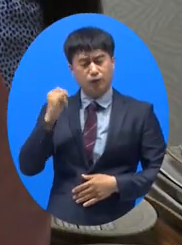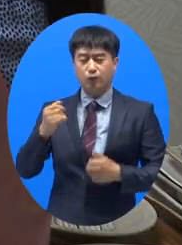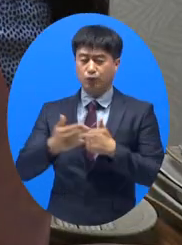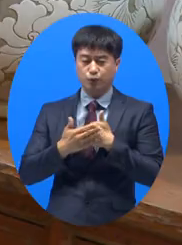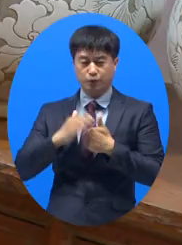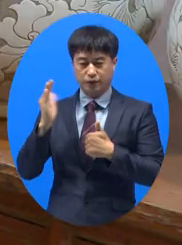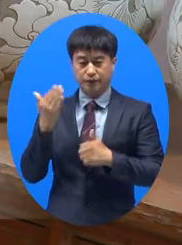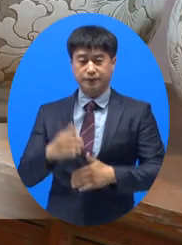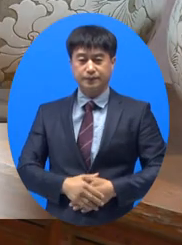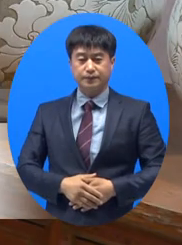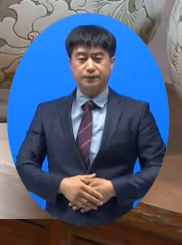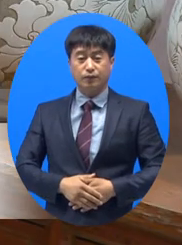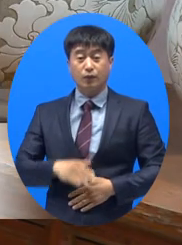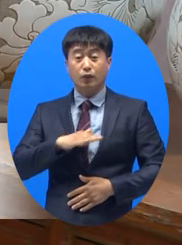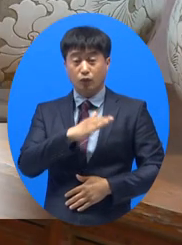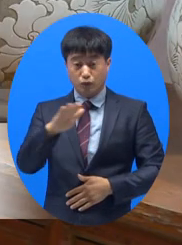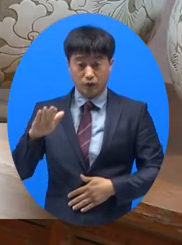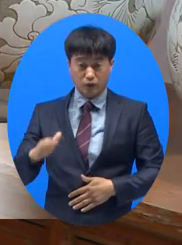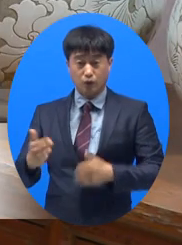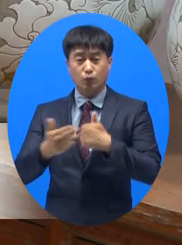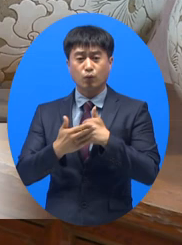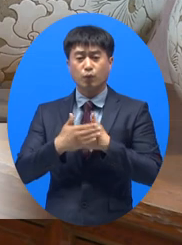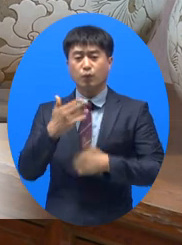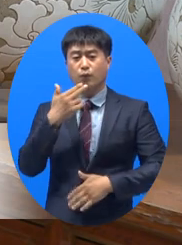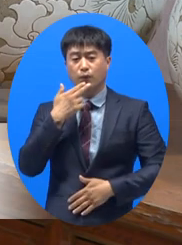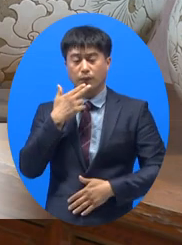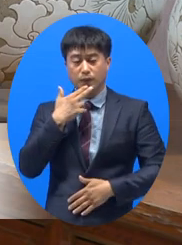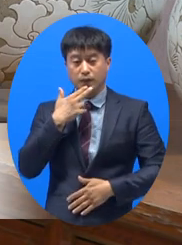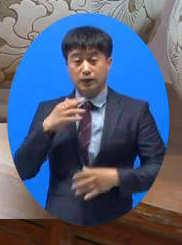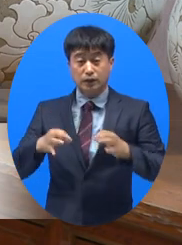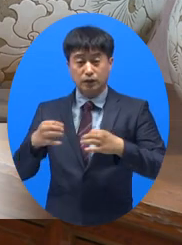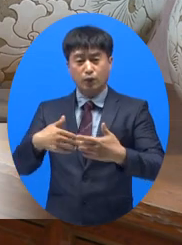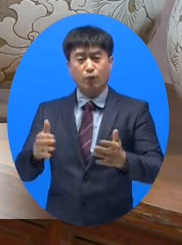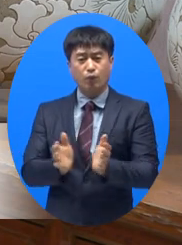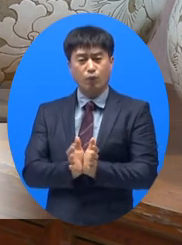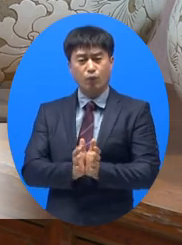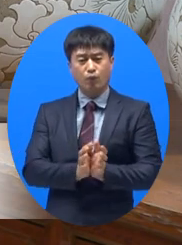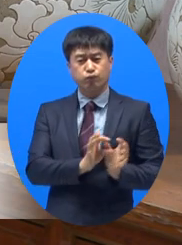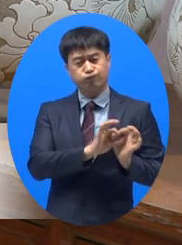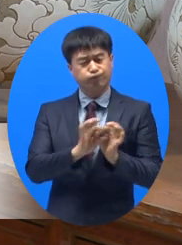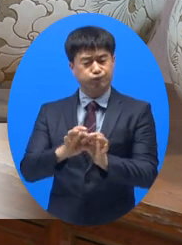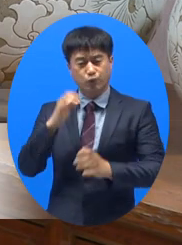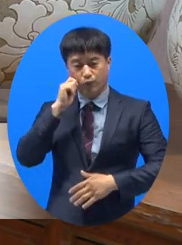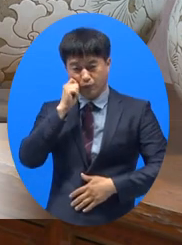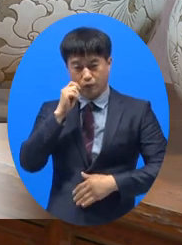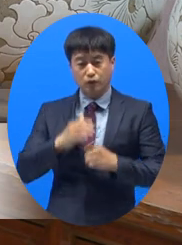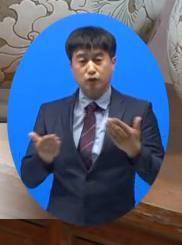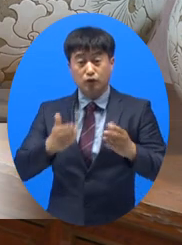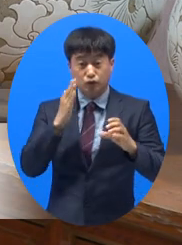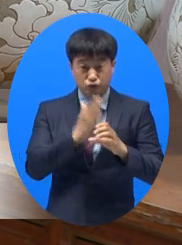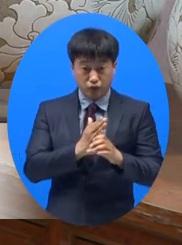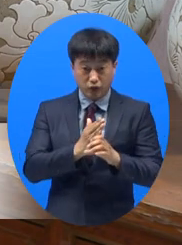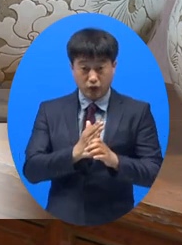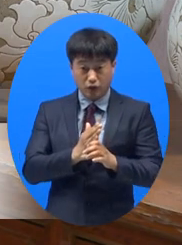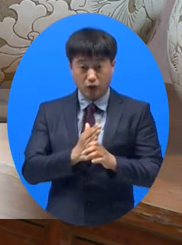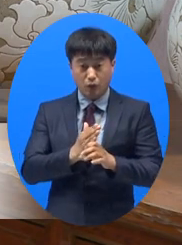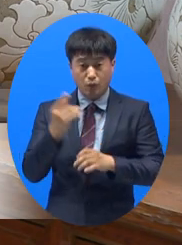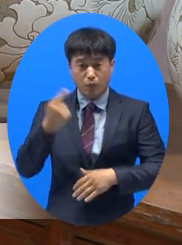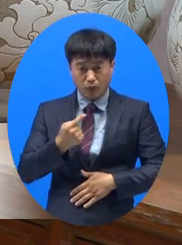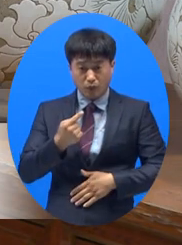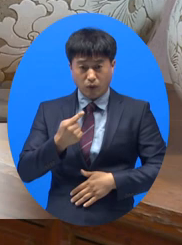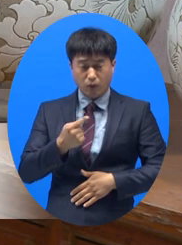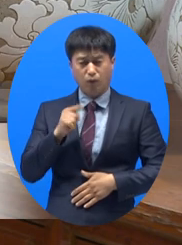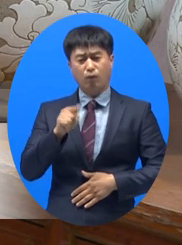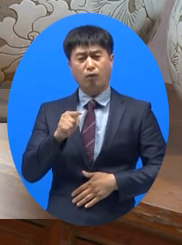있습니다. 저희가 그런 도움이 없이는 상인회를 유지할 수가 없어요. 일을 하다가 오면은